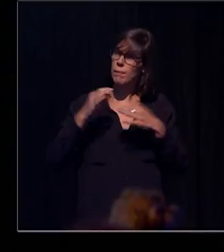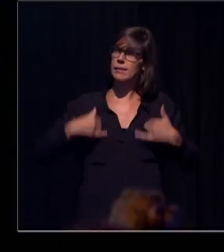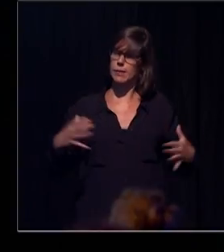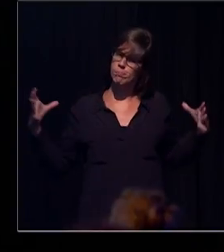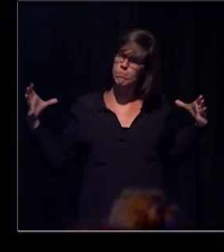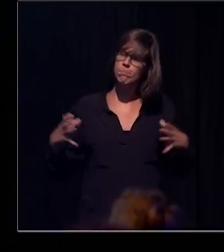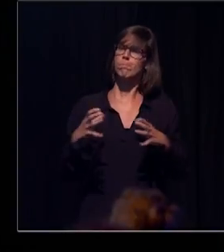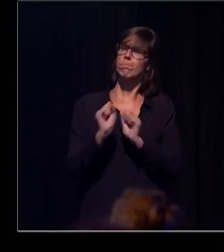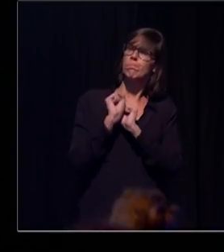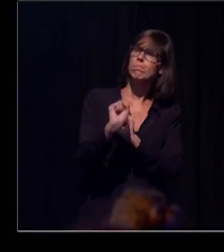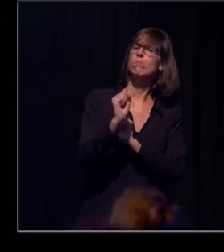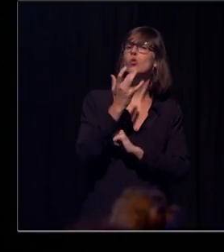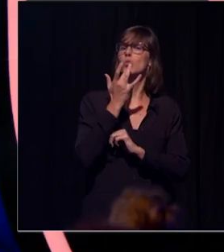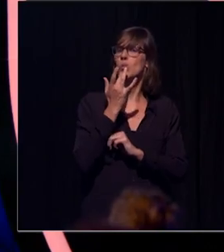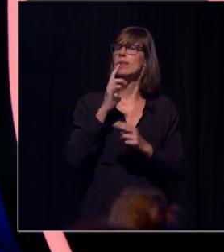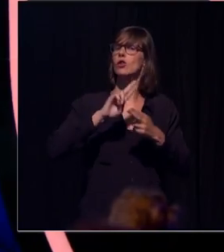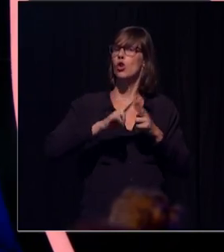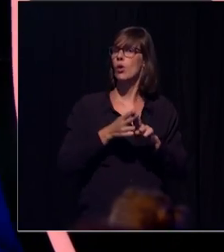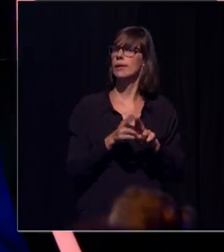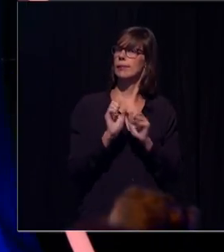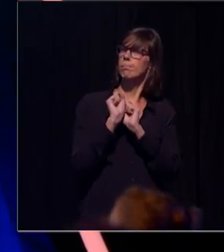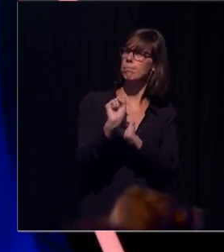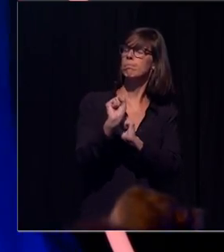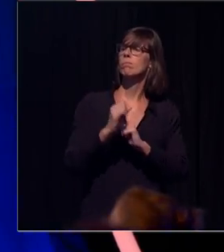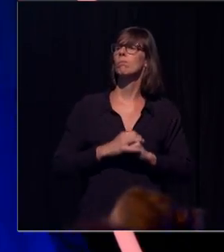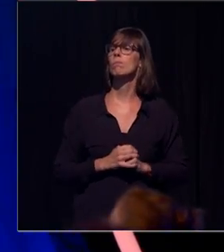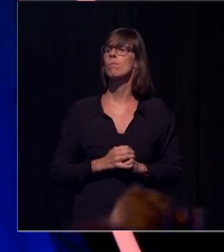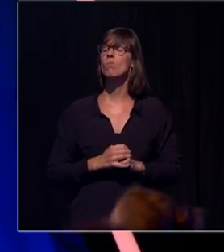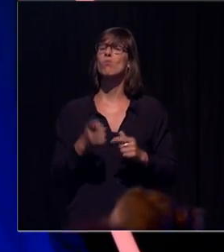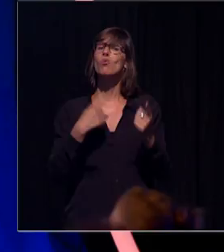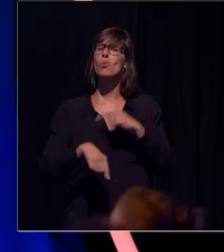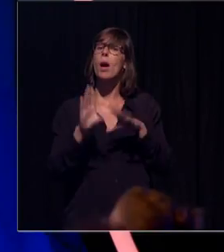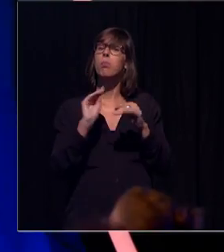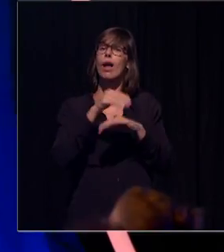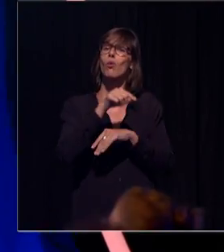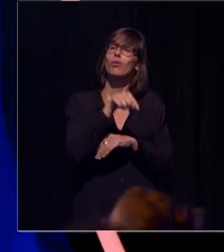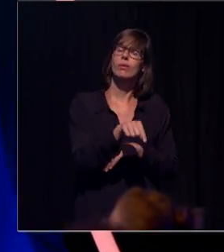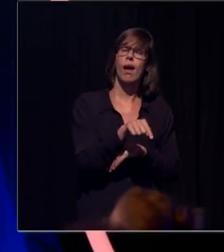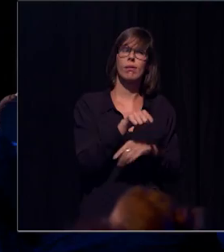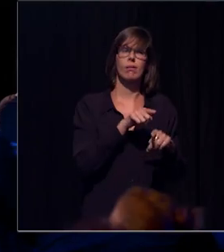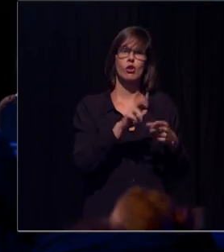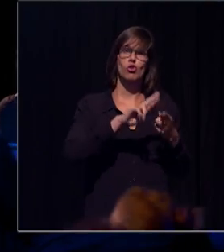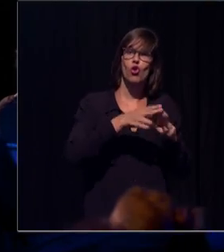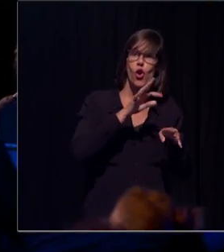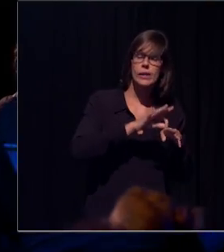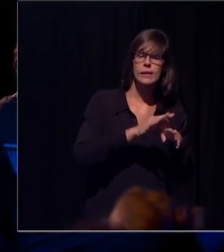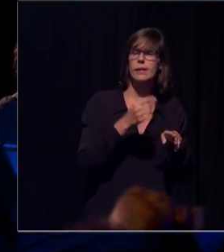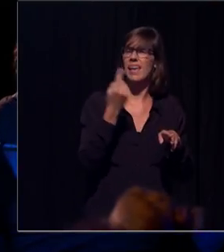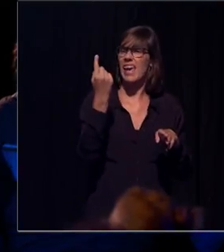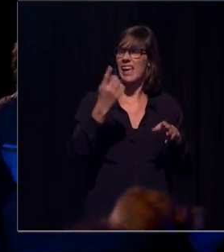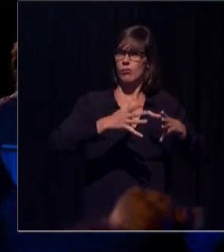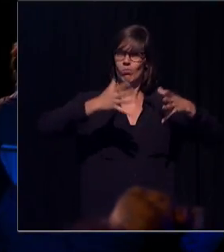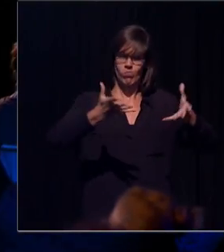strijden tegen diabetes. Nu, wanneer we over diabetes spreken, dan is dat eigenlijk één grote zak van aandoeningen.